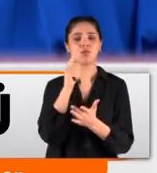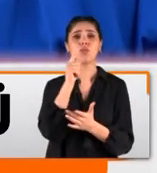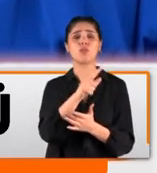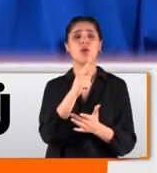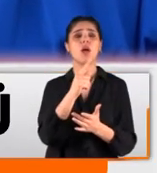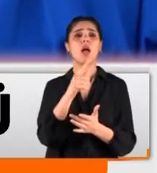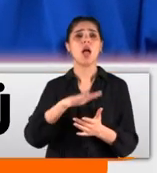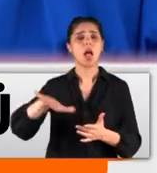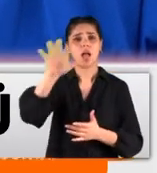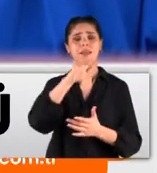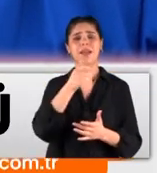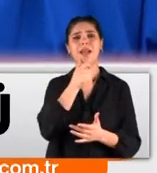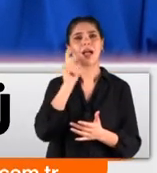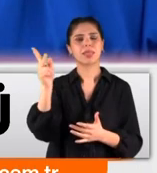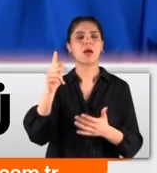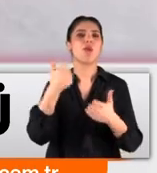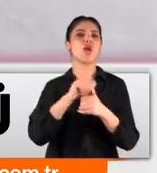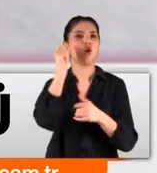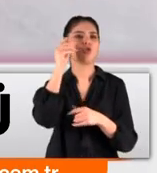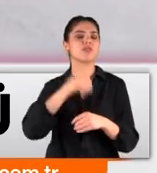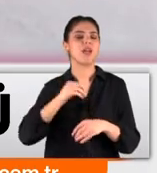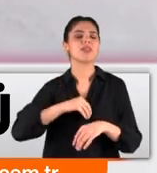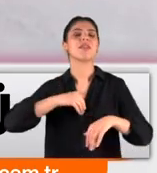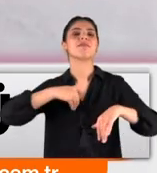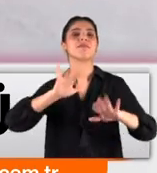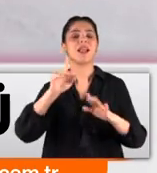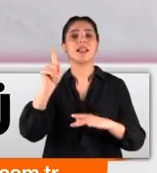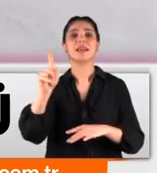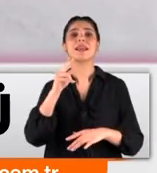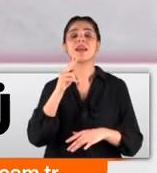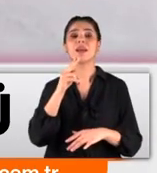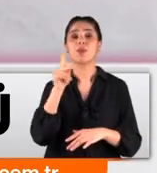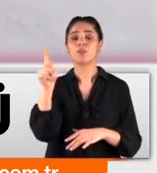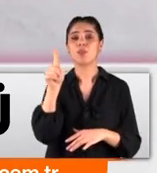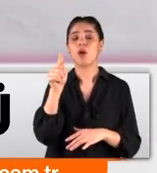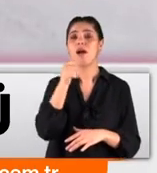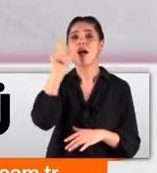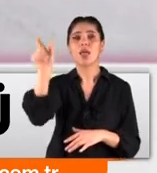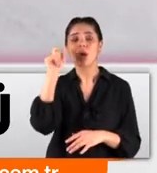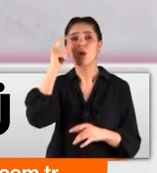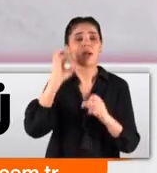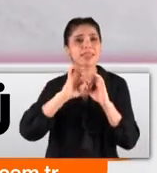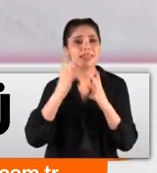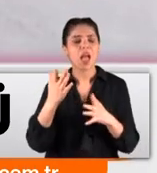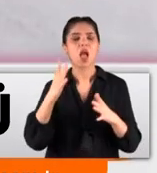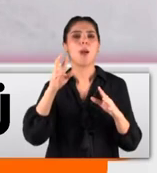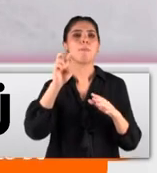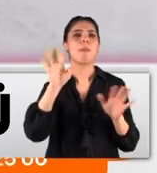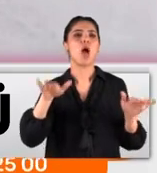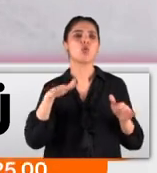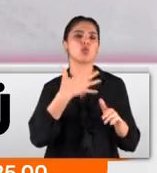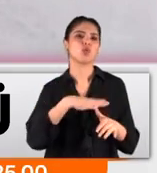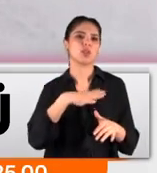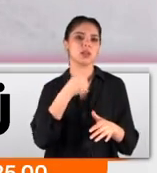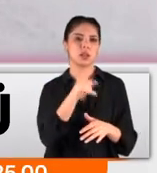özlemini çektiğini sandı ama işin aslı bambaşkaydı. Evden kaçan kadın giderken yanına Paşa isimli papağanı da almıştı. Yani aslında